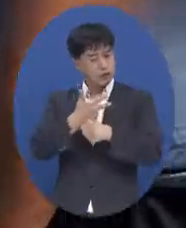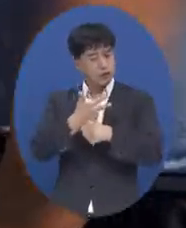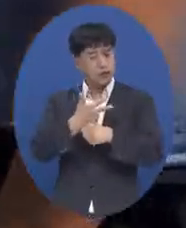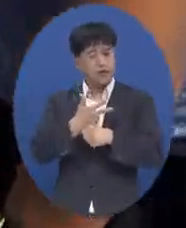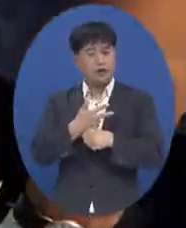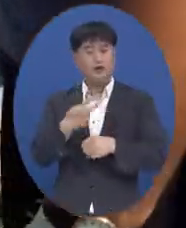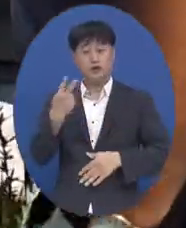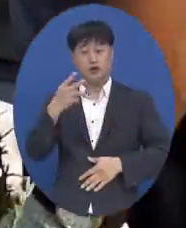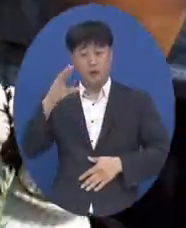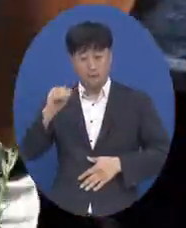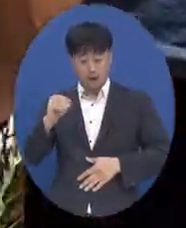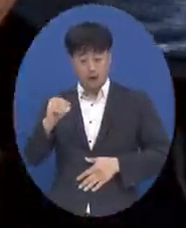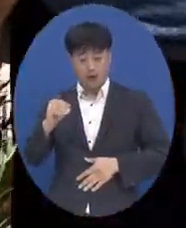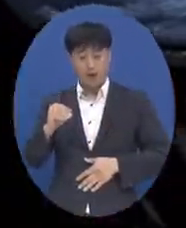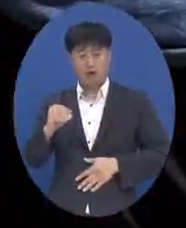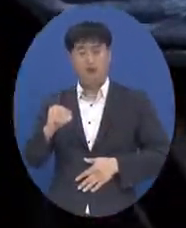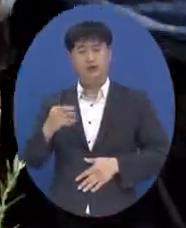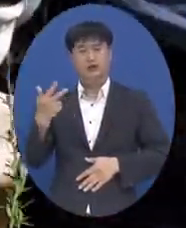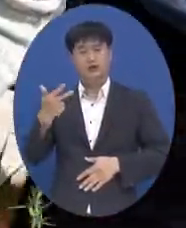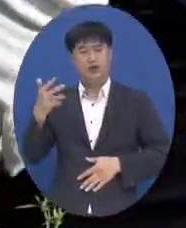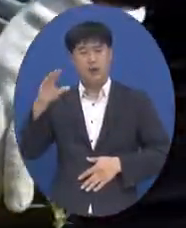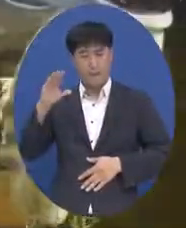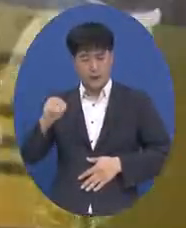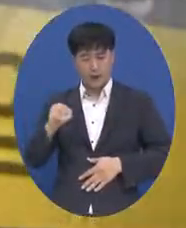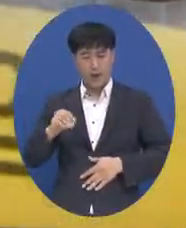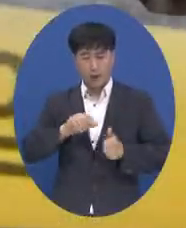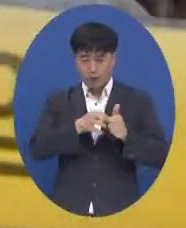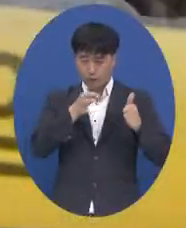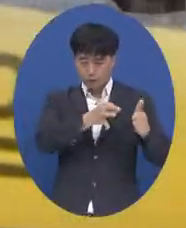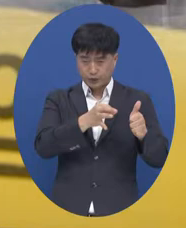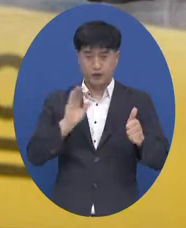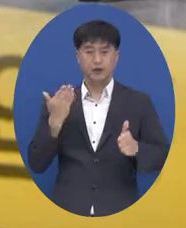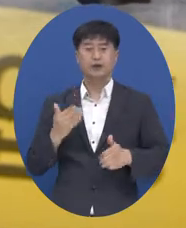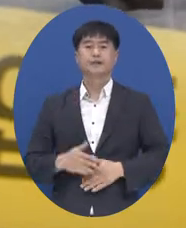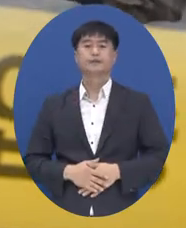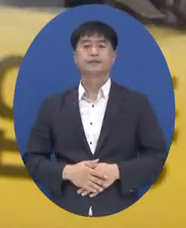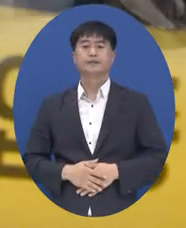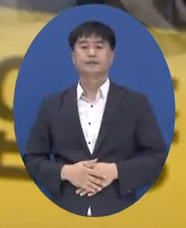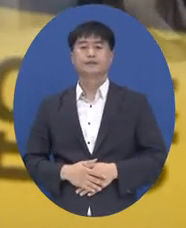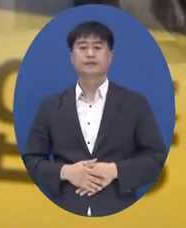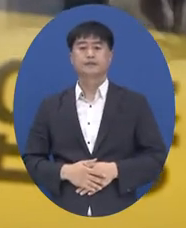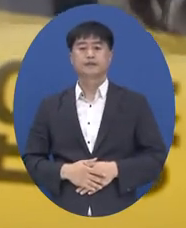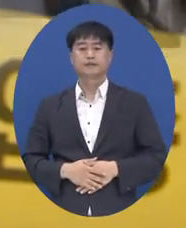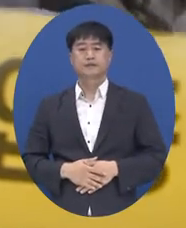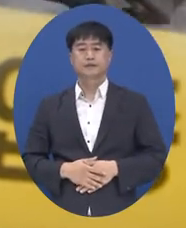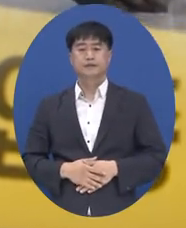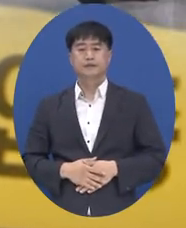7천만 원의 벌금에 처할 수 있습니다. 경기지TV 최지연입니다.